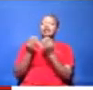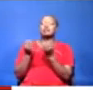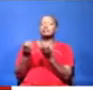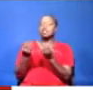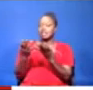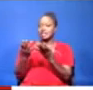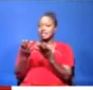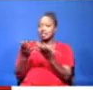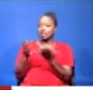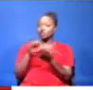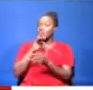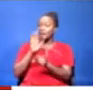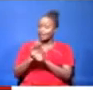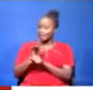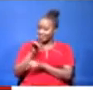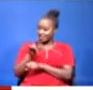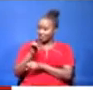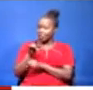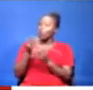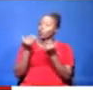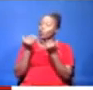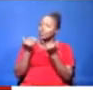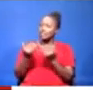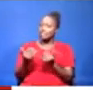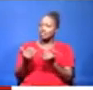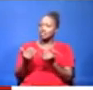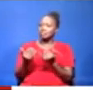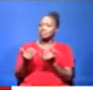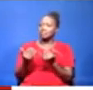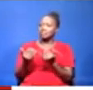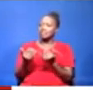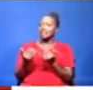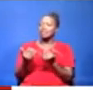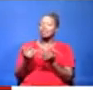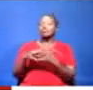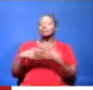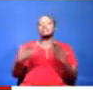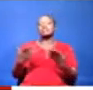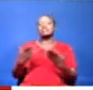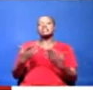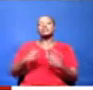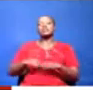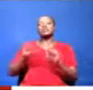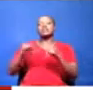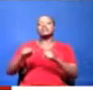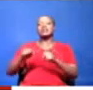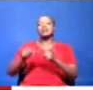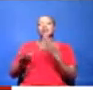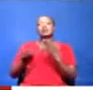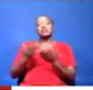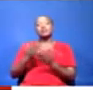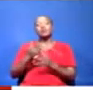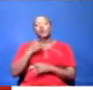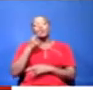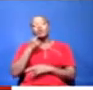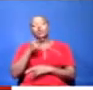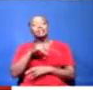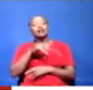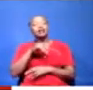hiyo ahadi. Kwa sasa ile tunaweza tu ni pengine kinara wangu kuongea na mwenzake,